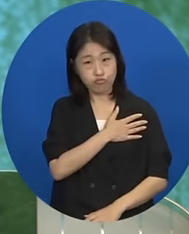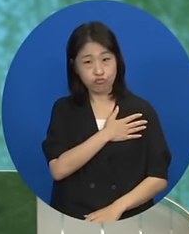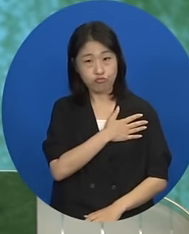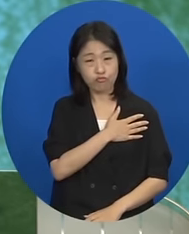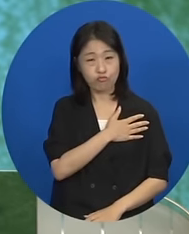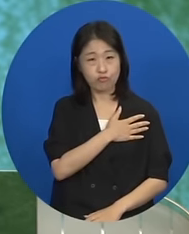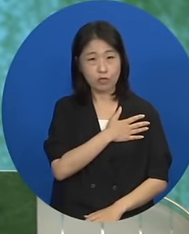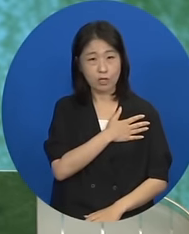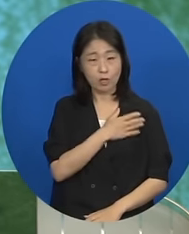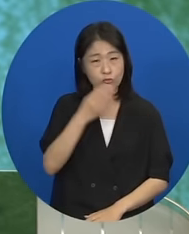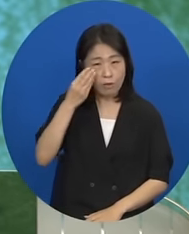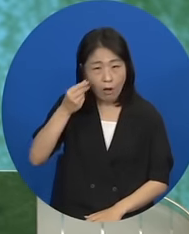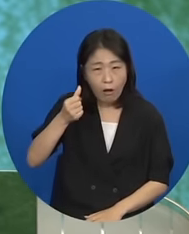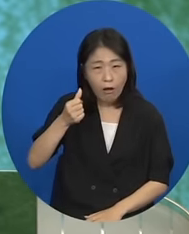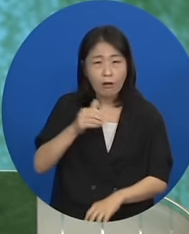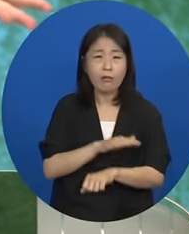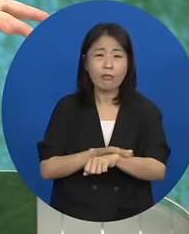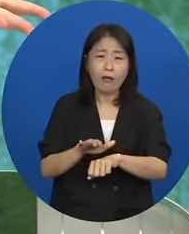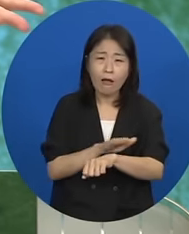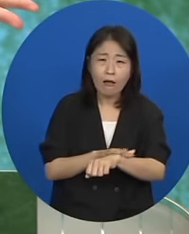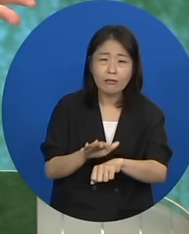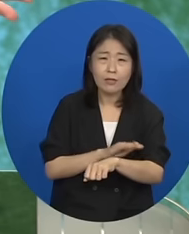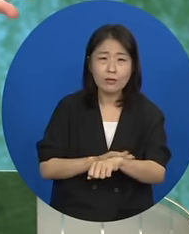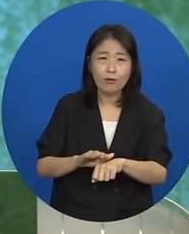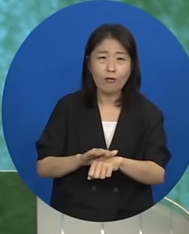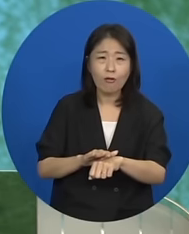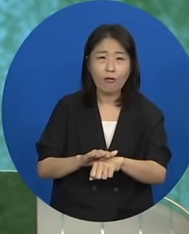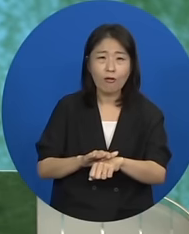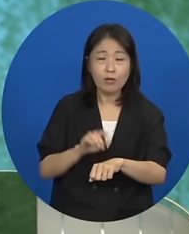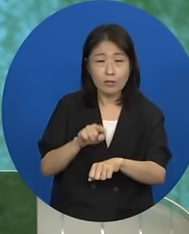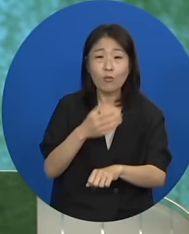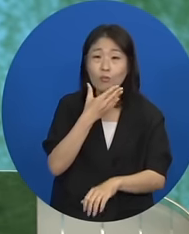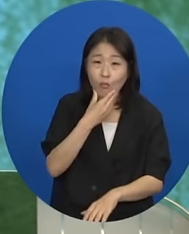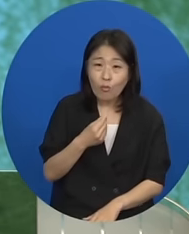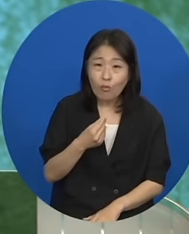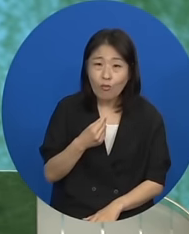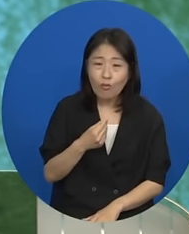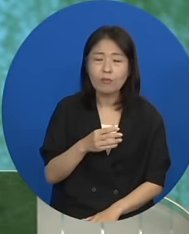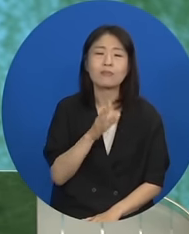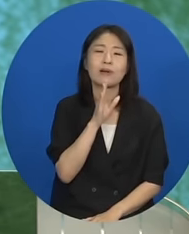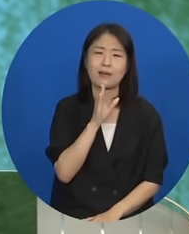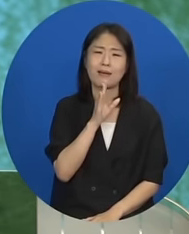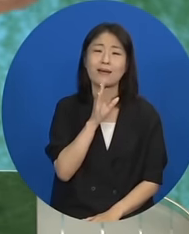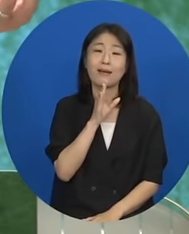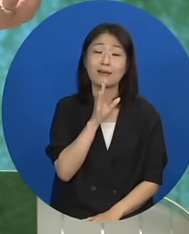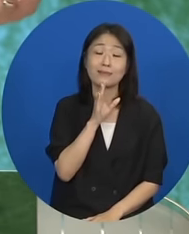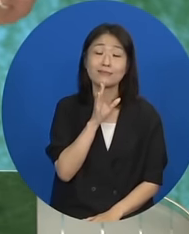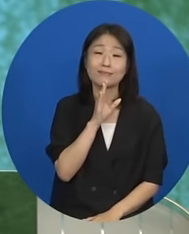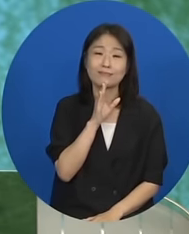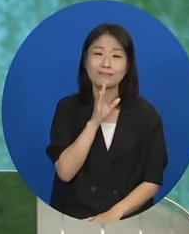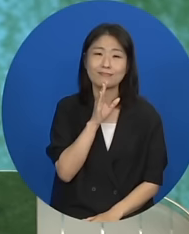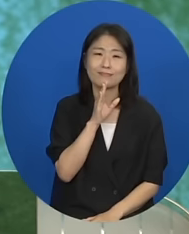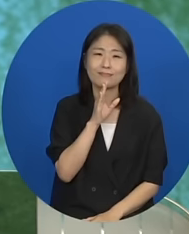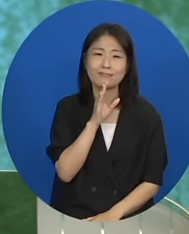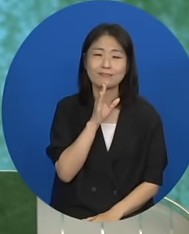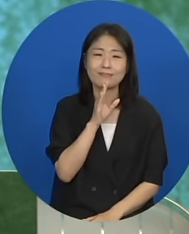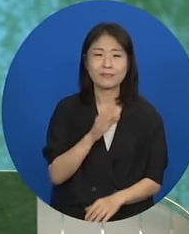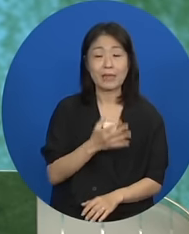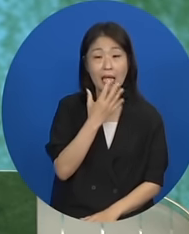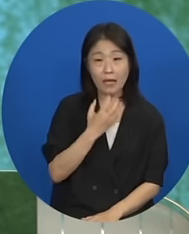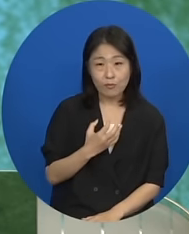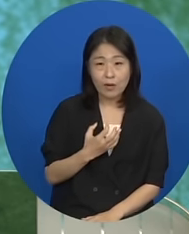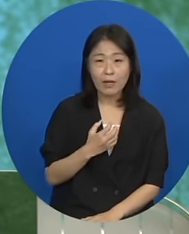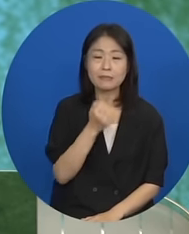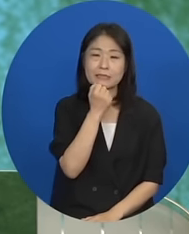것 형통하고 성공하고 승진하는 것 물론 이것도 복의 종류 중 하나입니다 아브라함과